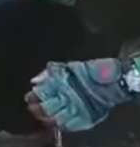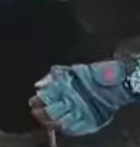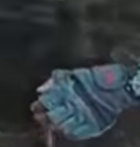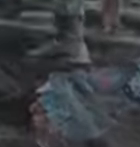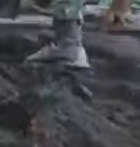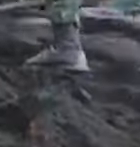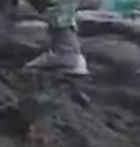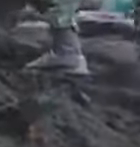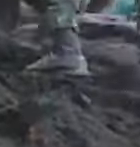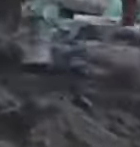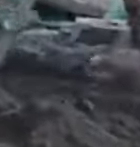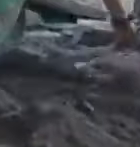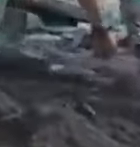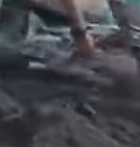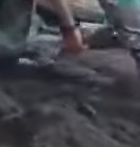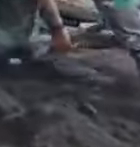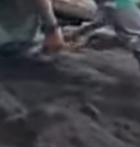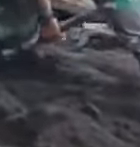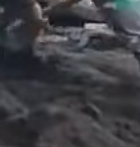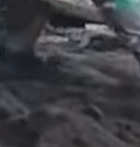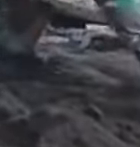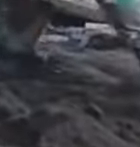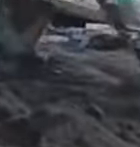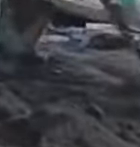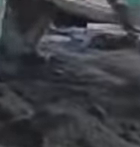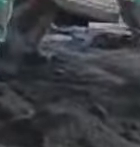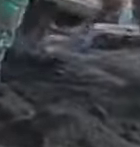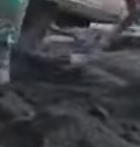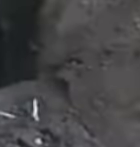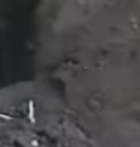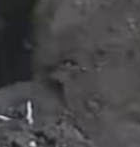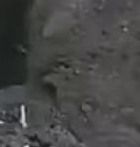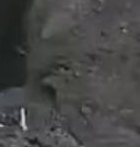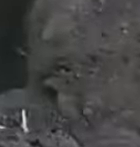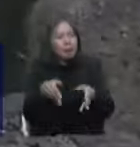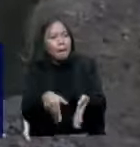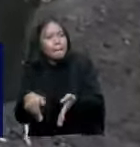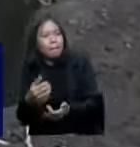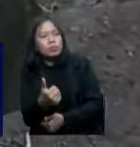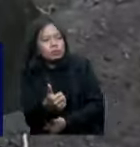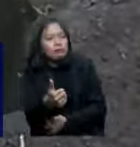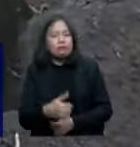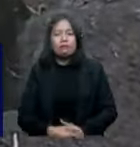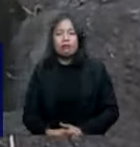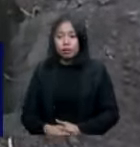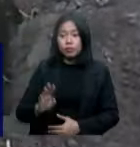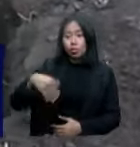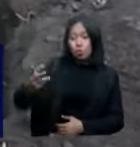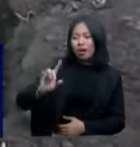lahat atas permintaan keluarga berada di zona merah sementara empat korban lain dibawa keluarga ke Kabupaten Sika dan